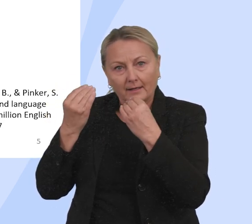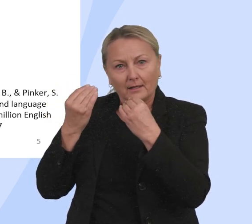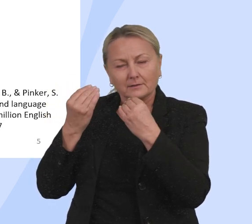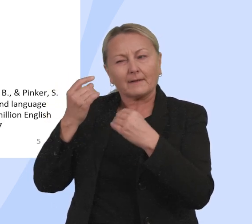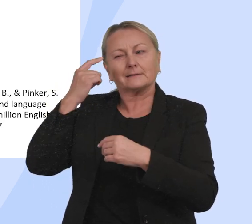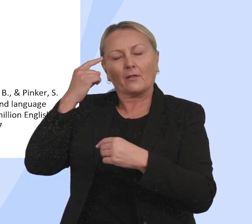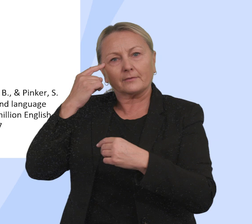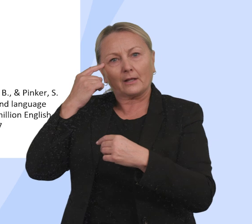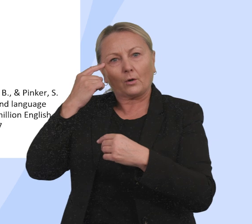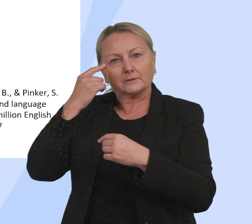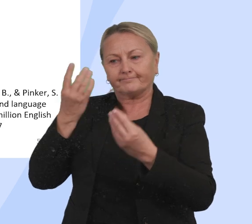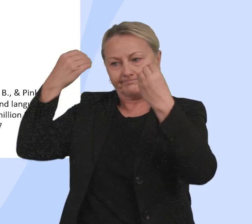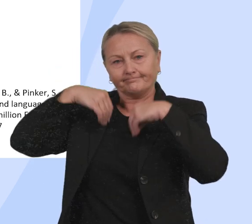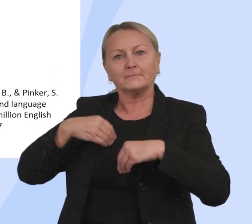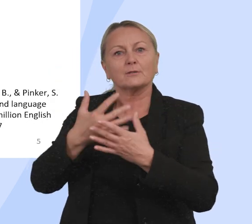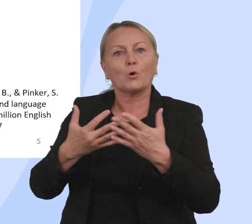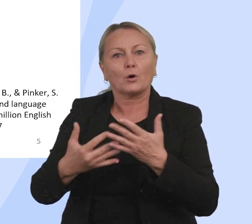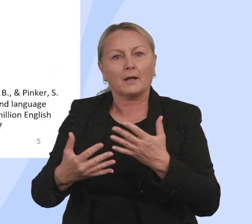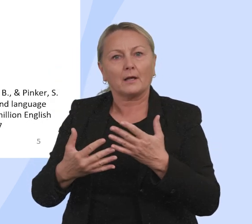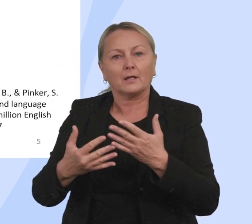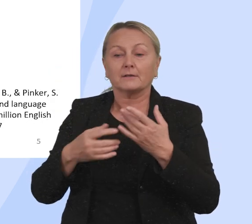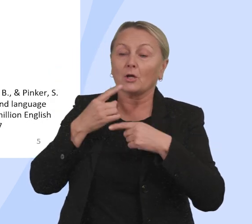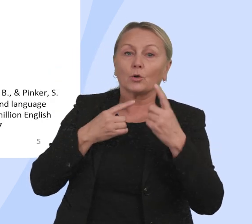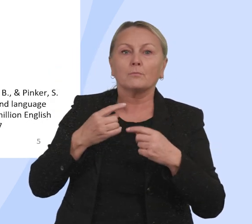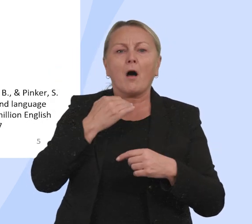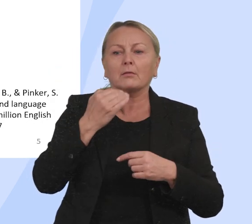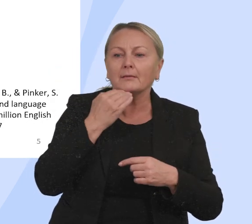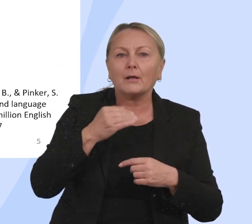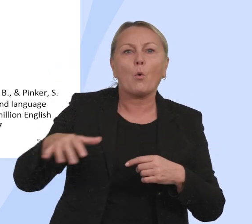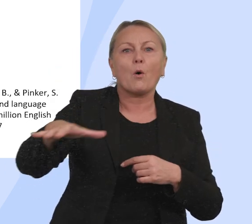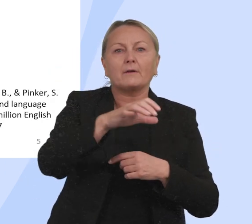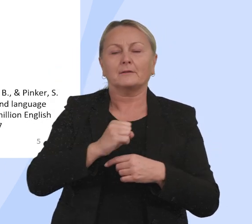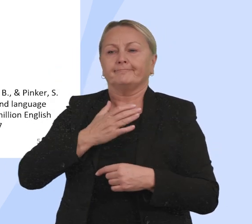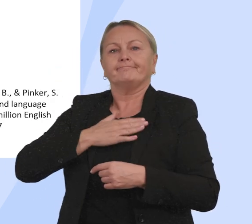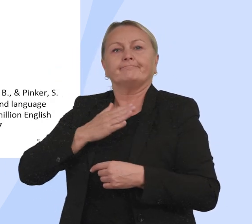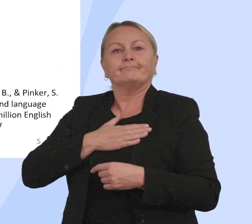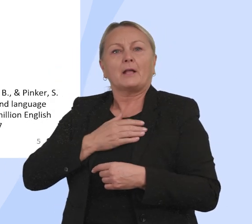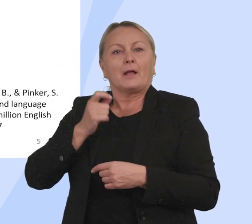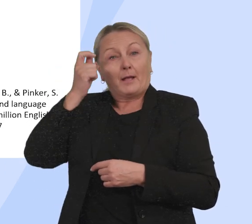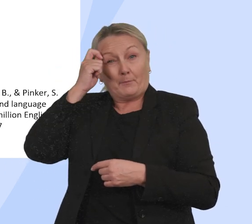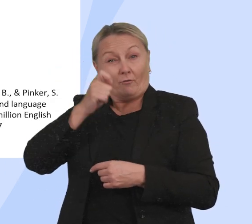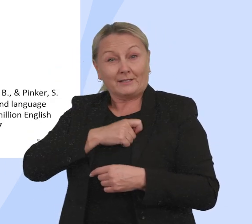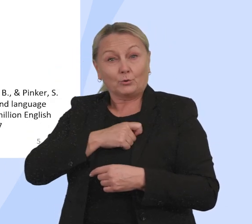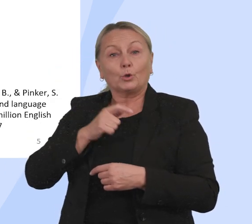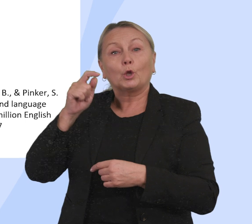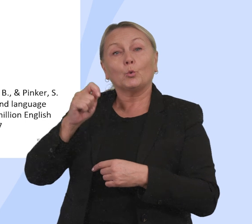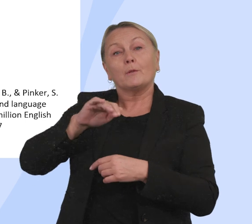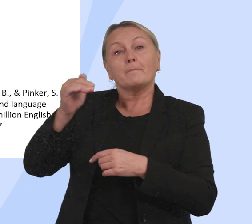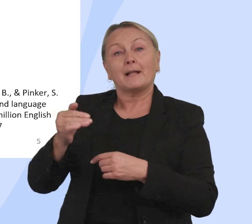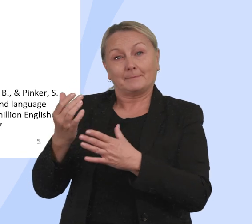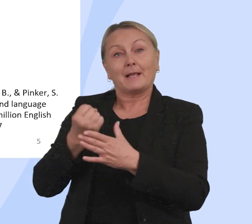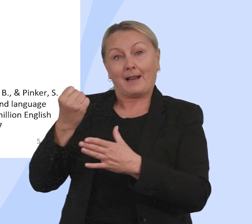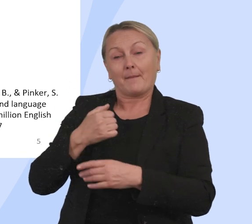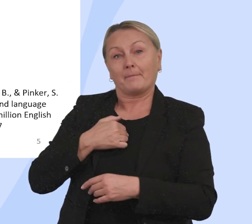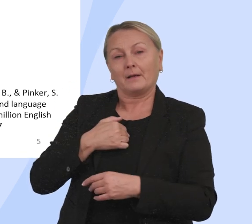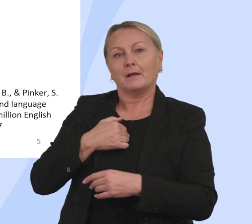så kan jeg egentlig meget godt lide professor Thunbergs begreb, man skal bades i sprog. Man skal